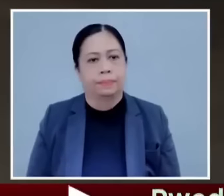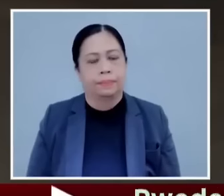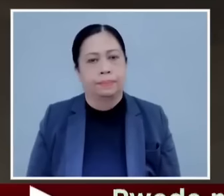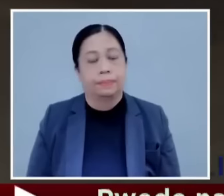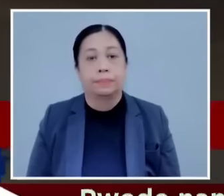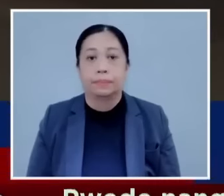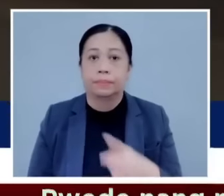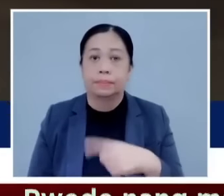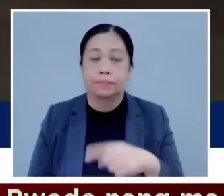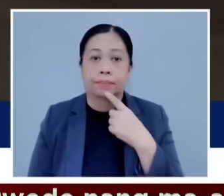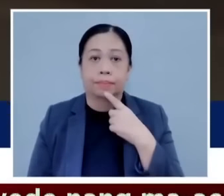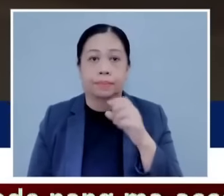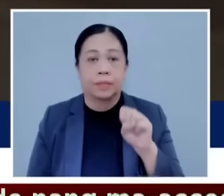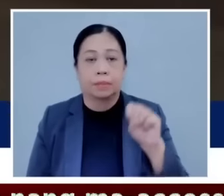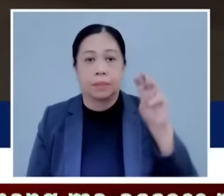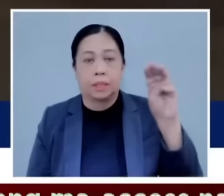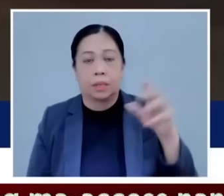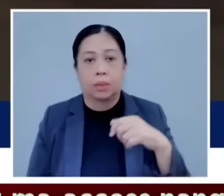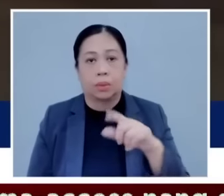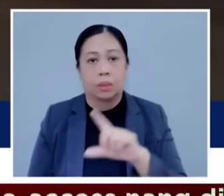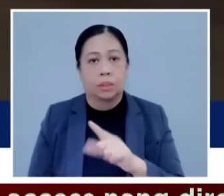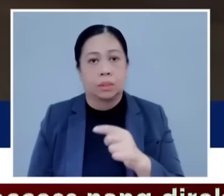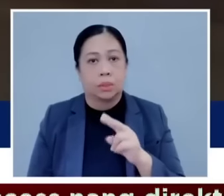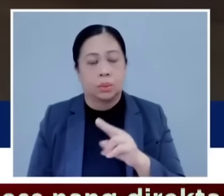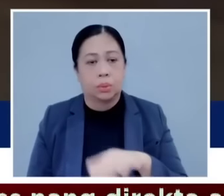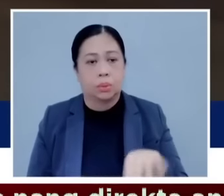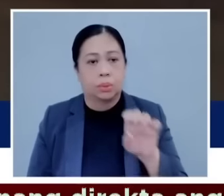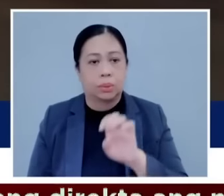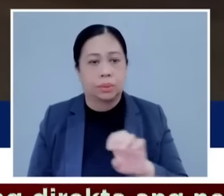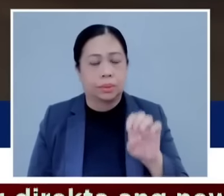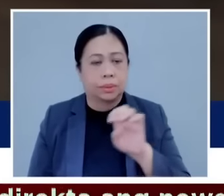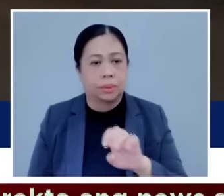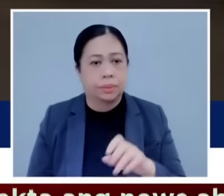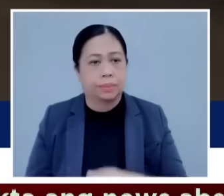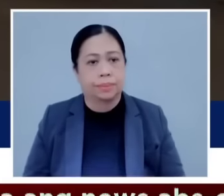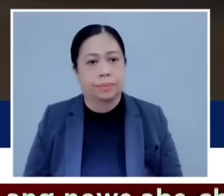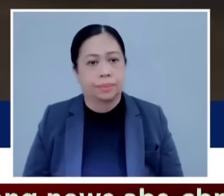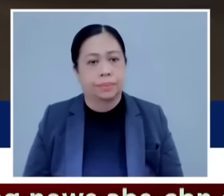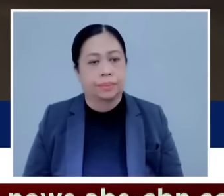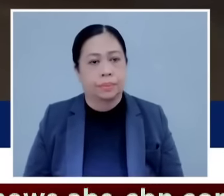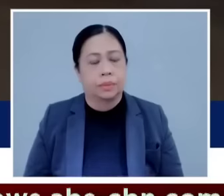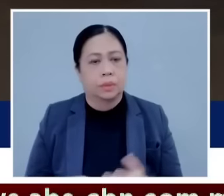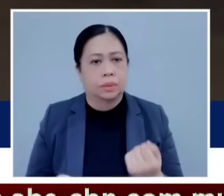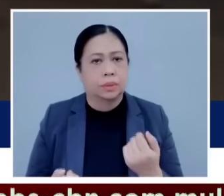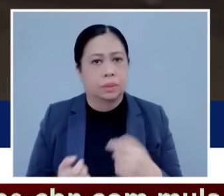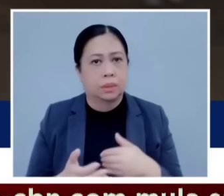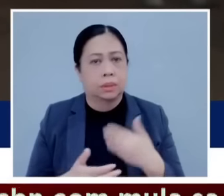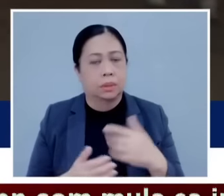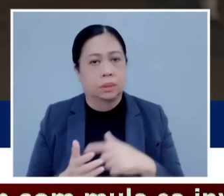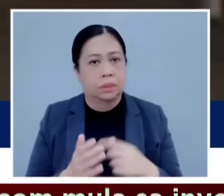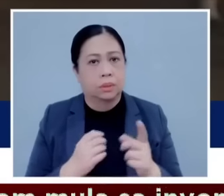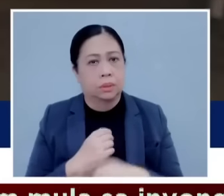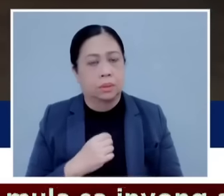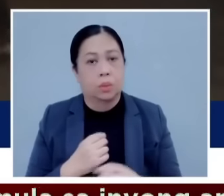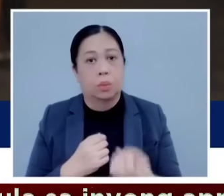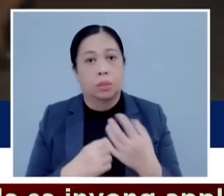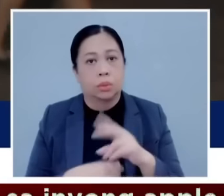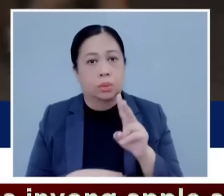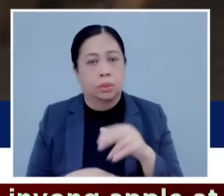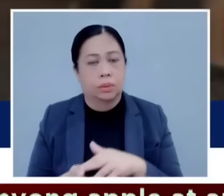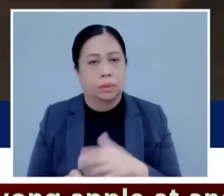Kabayan ng sabi ng San Mateo LGU, ang mga e-truck drivers na patuloy na lalabag ay paulit-ulit na ring pagmumultahin sa halagang